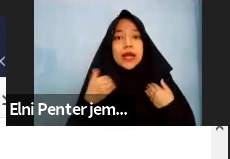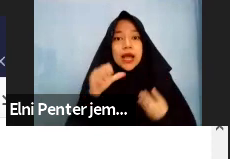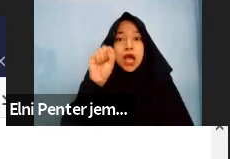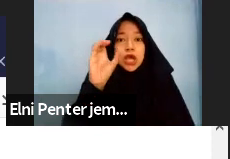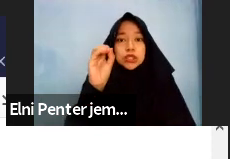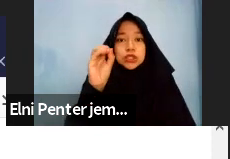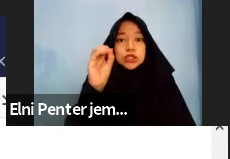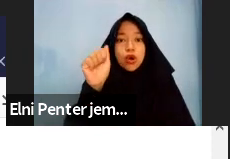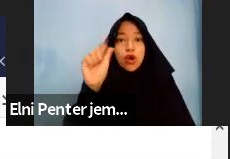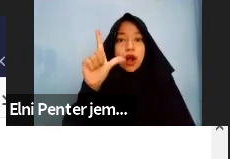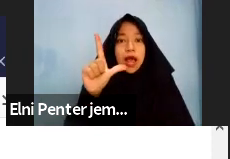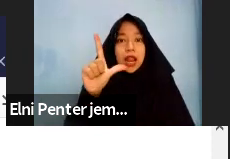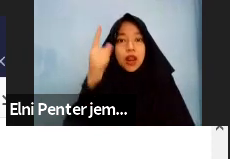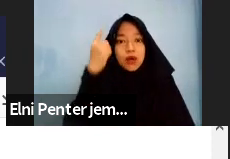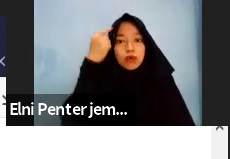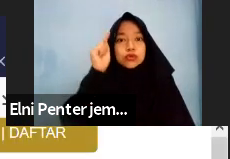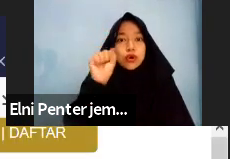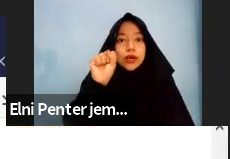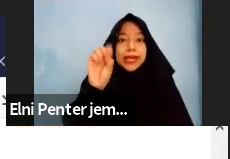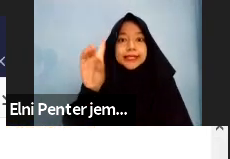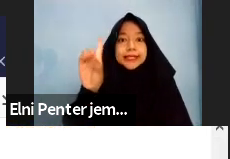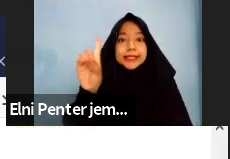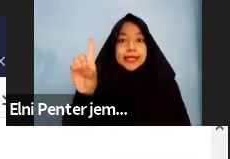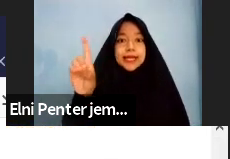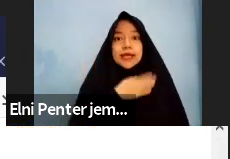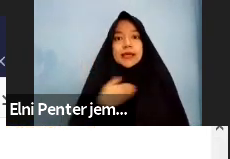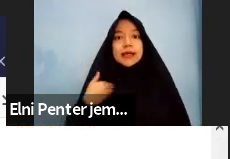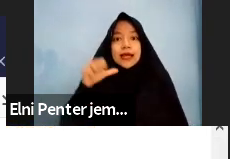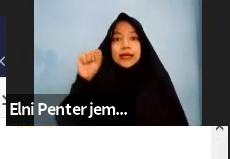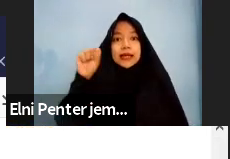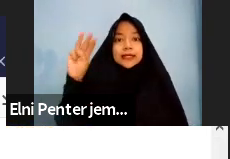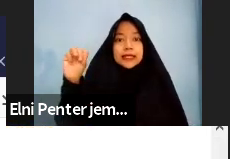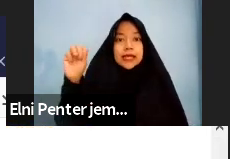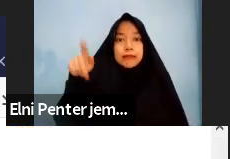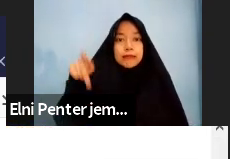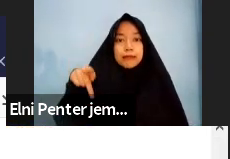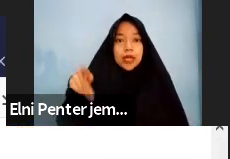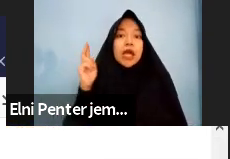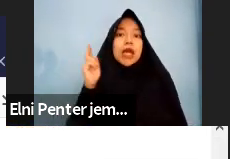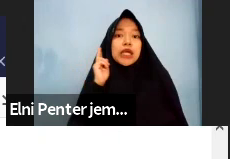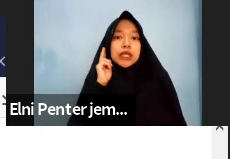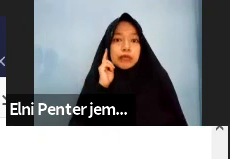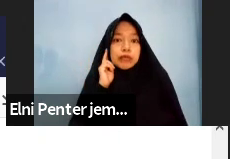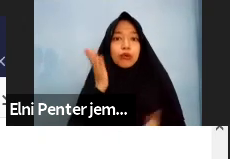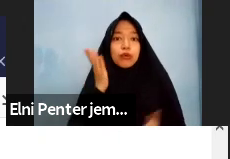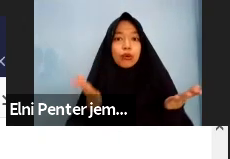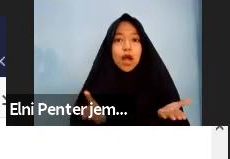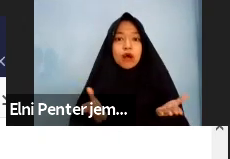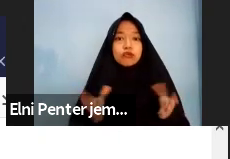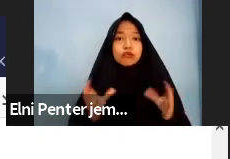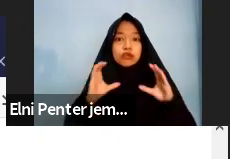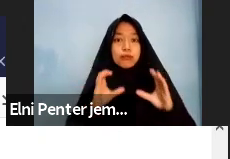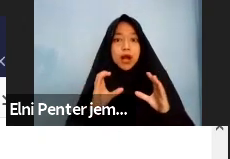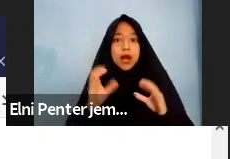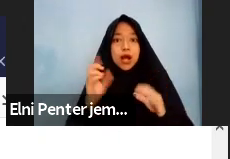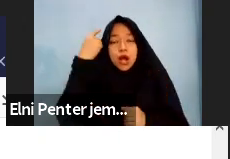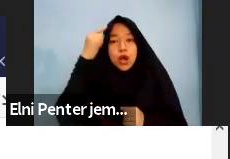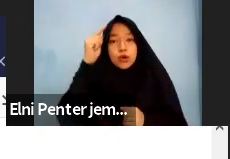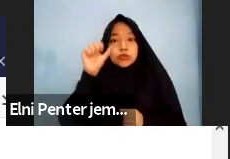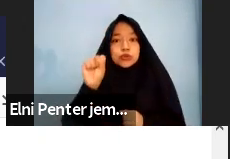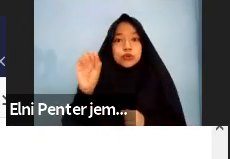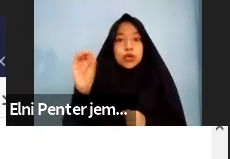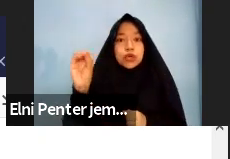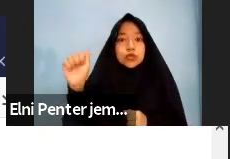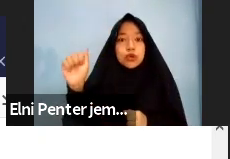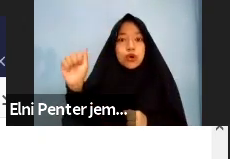SMP saya coba ke SMP nah di SMP ini ada bahasa Indonesia bahasa Inggris IPA Matematika kita mau cobain